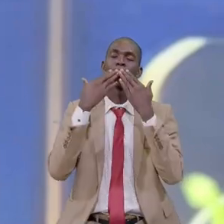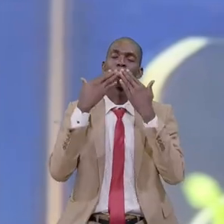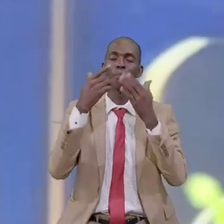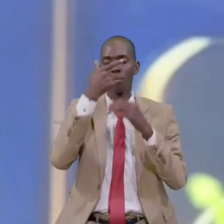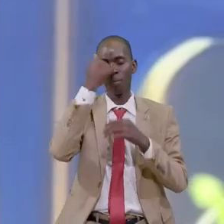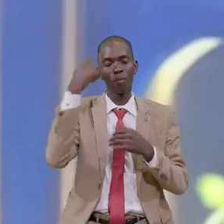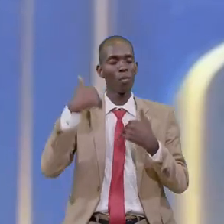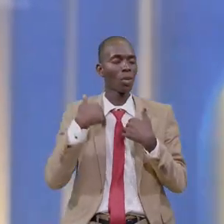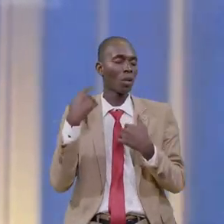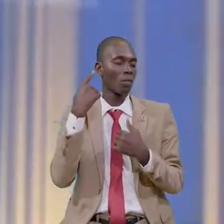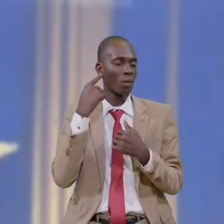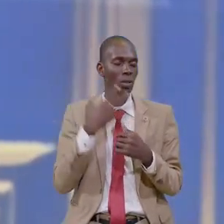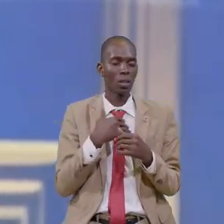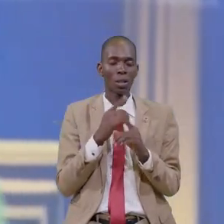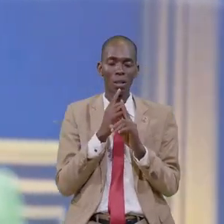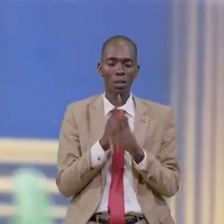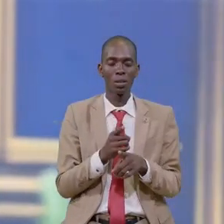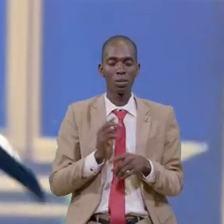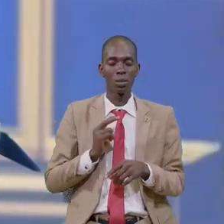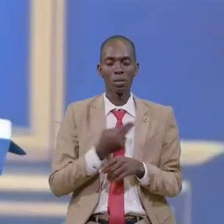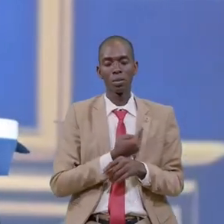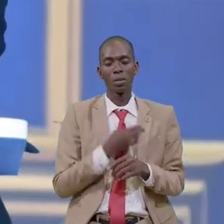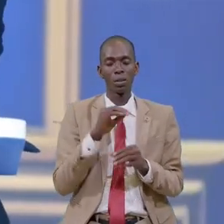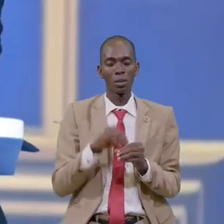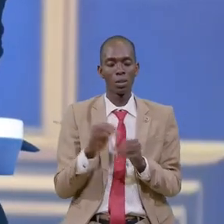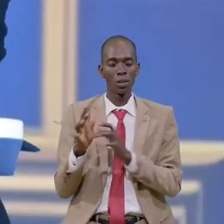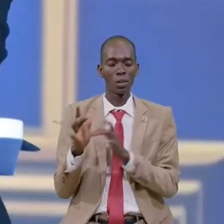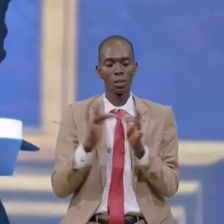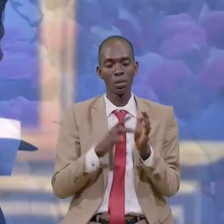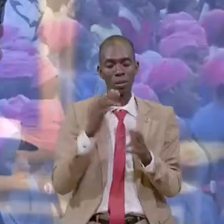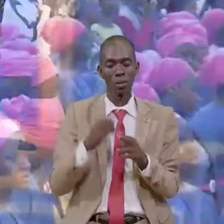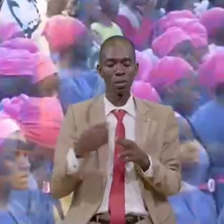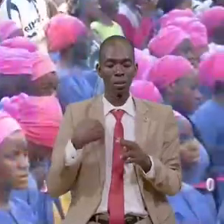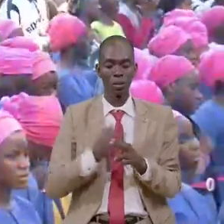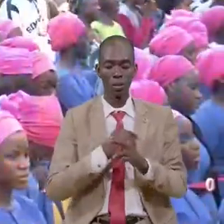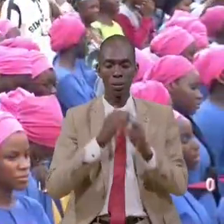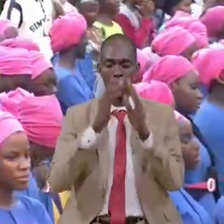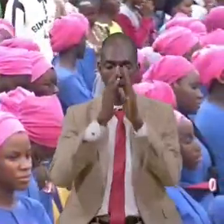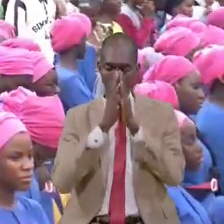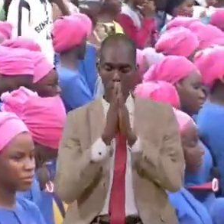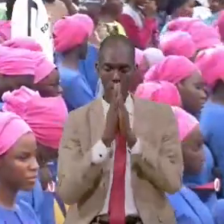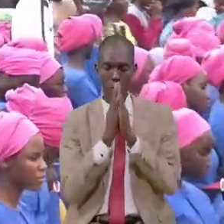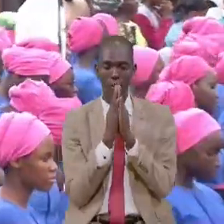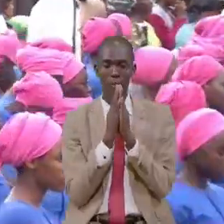l'exaucement. Au nom de Jésus, nous prions.